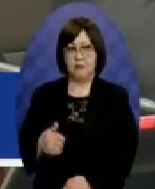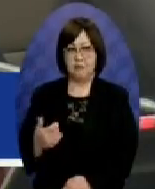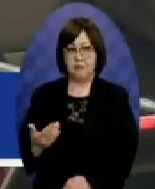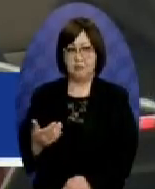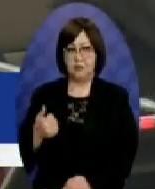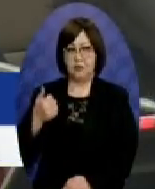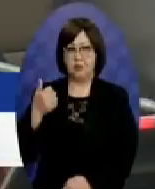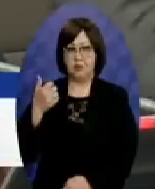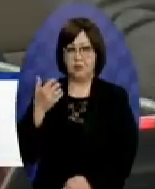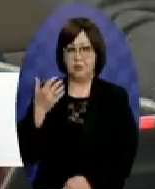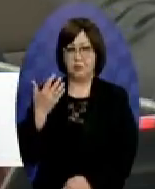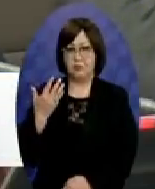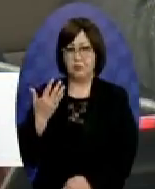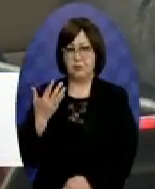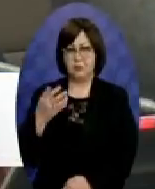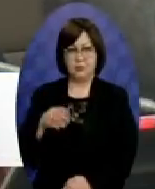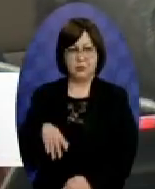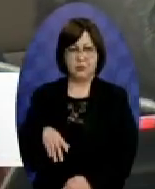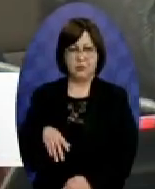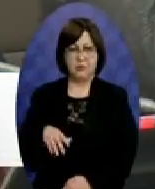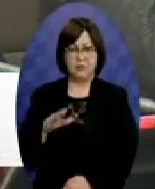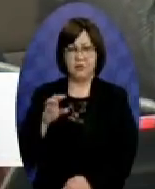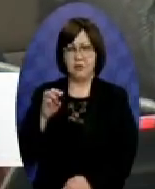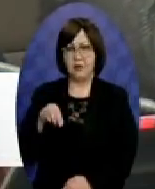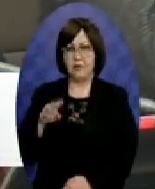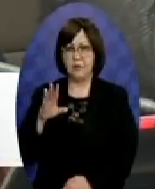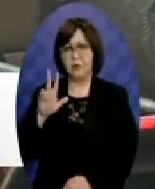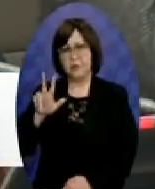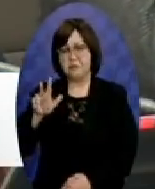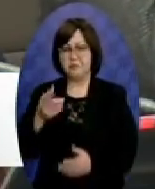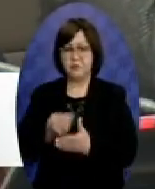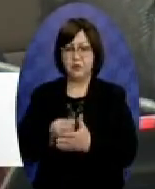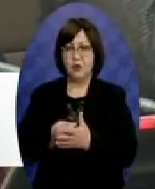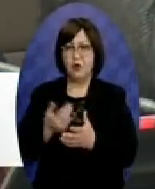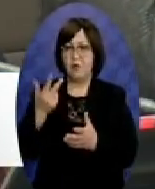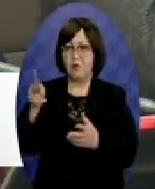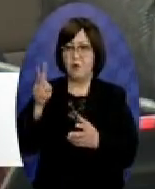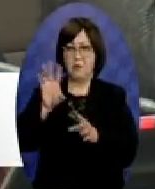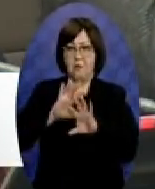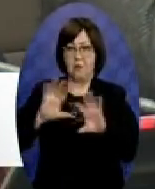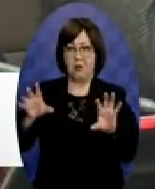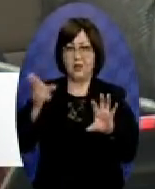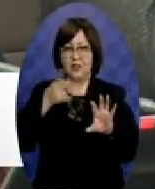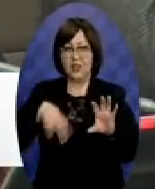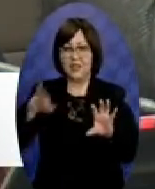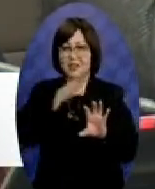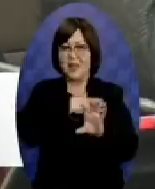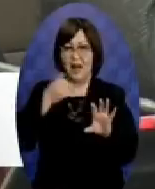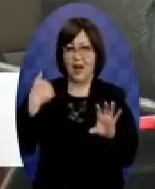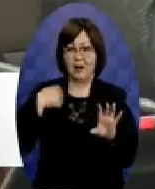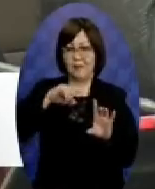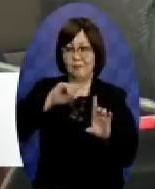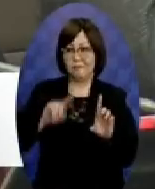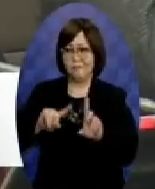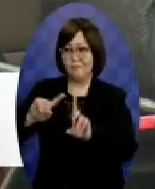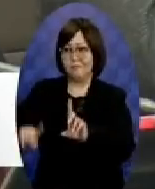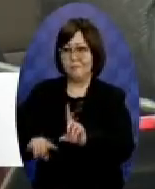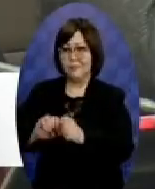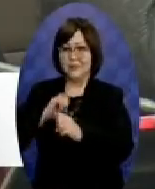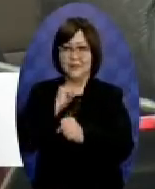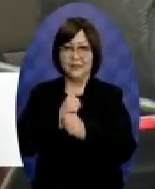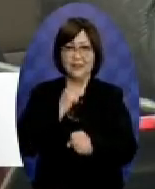одоо хоёр байгууллагын одоо дэд орлогч дарга нарын одоо ажил үүргийг гүйцэтгэхэд явахд бусад жирийн гишүүдээсээ бол